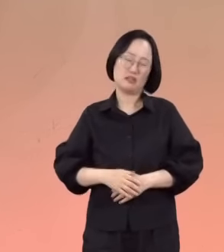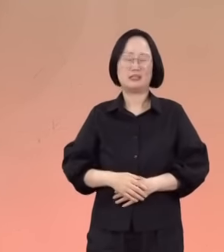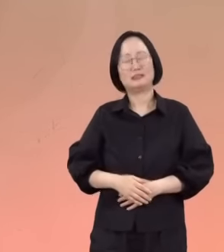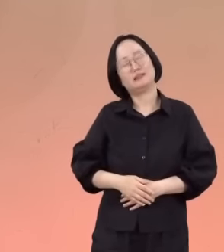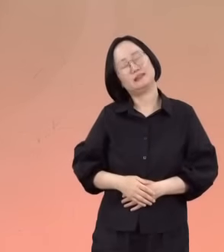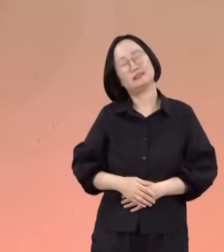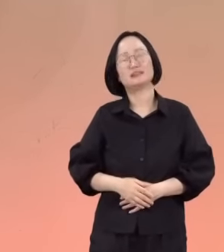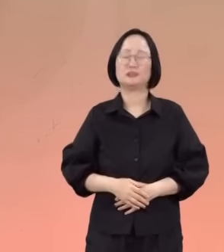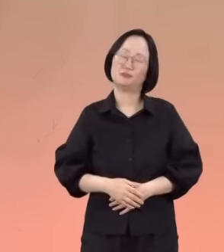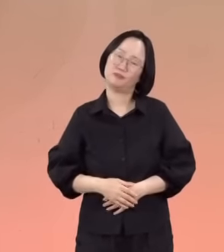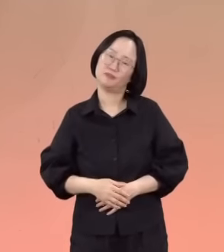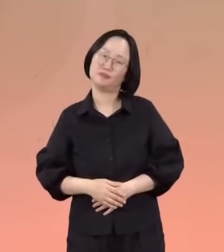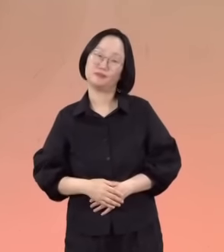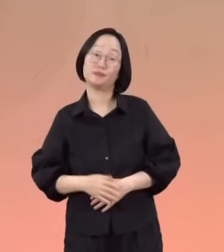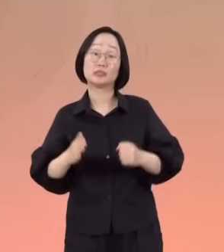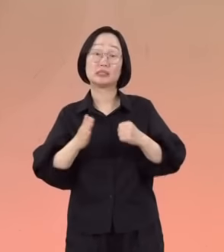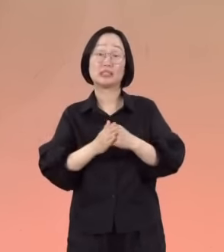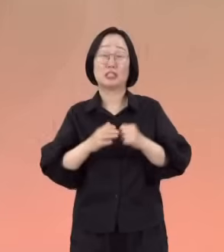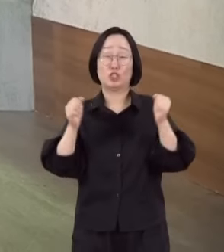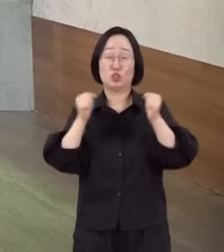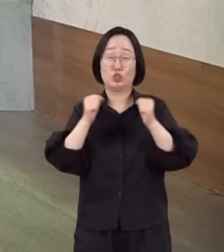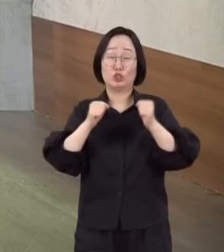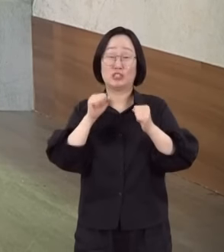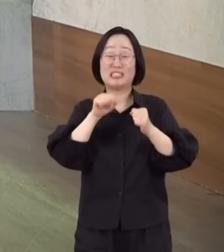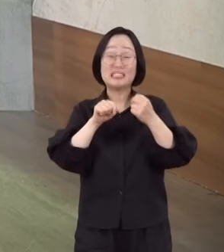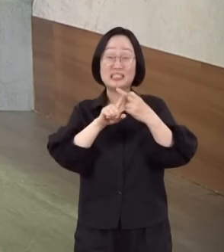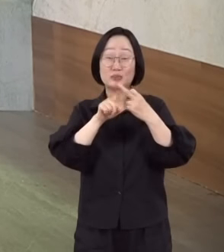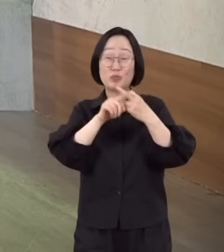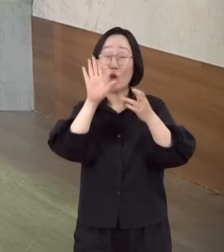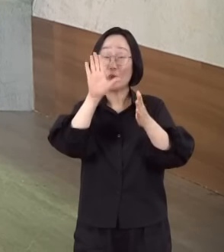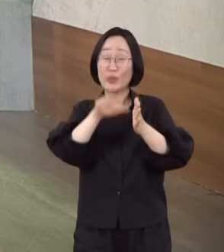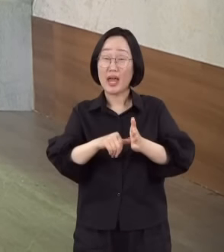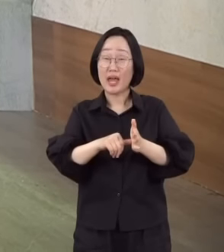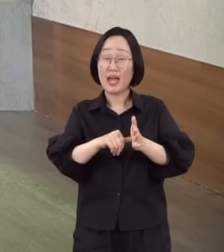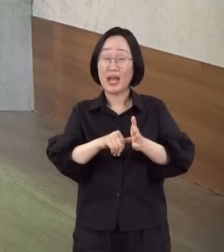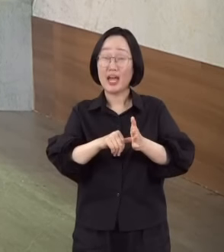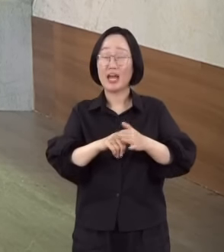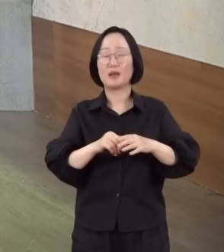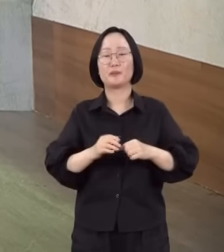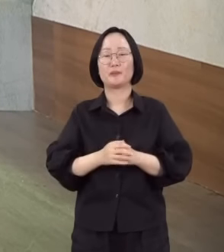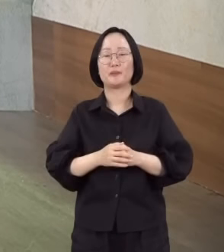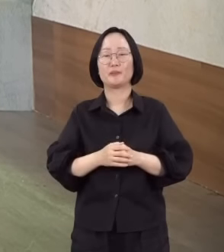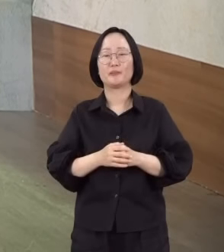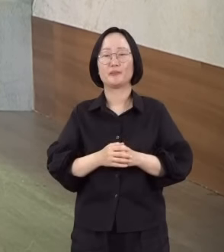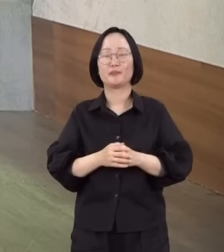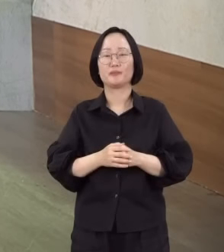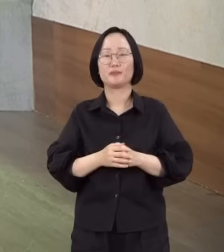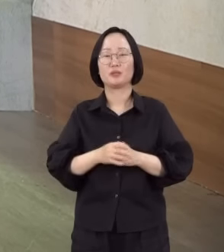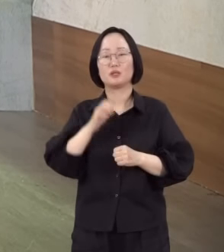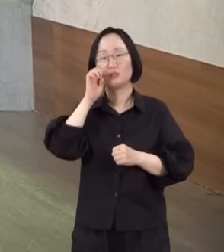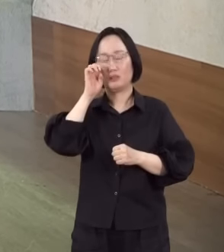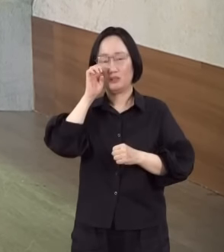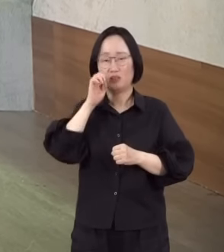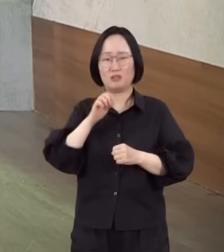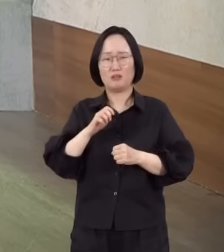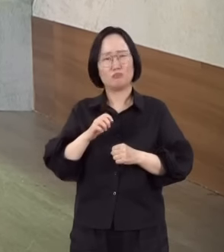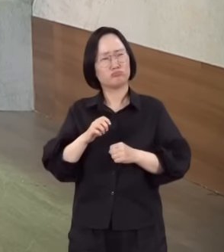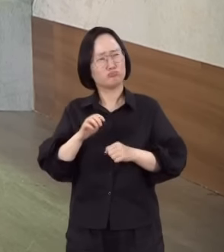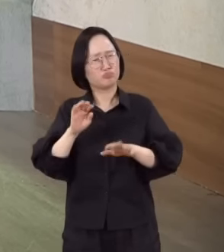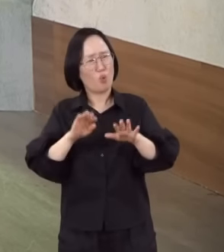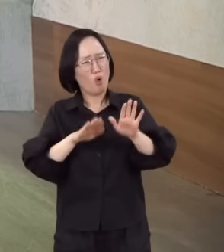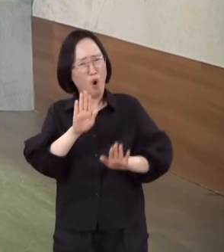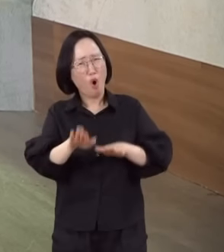합니다 그러다가 그 추운 겨울날 아이고 뭐 발을 어떻게